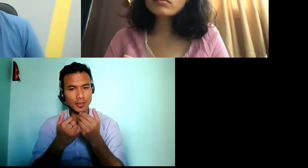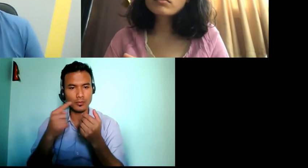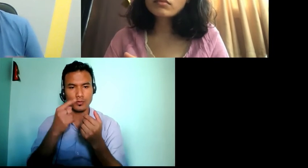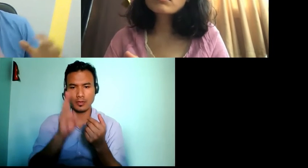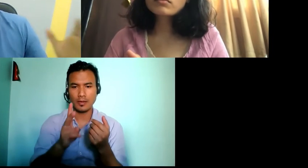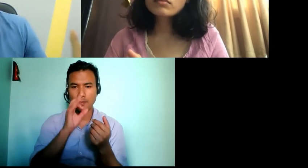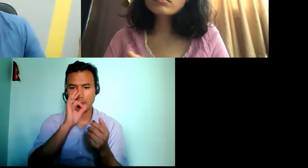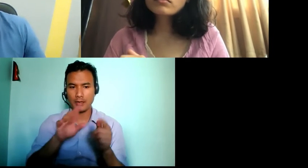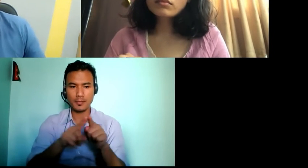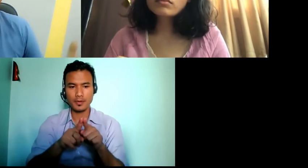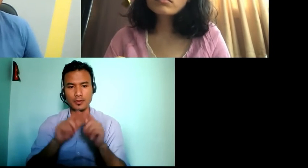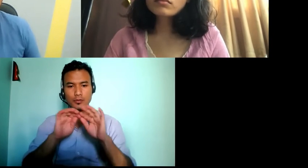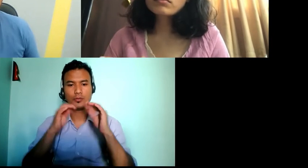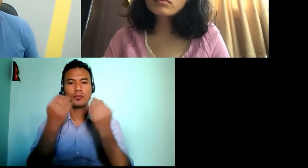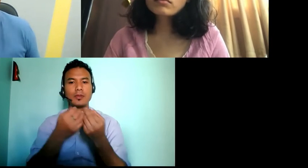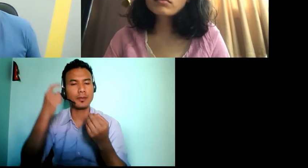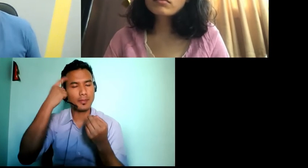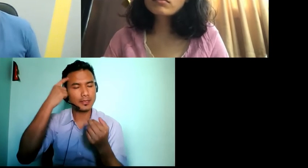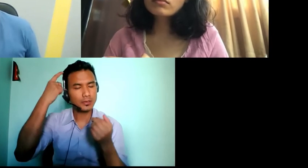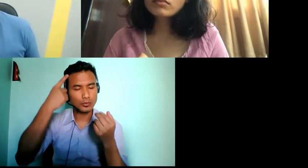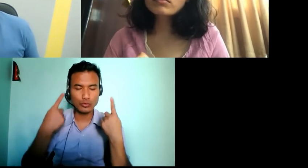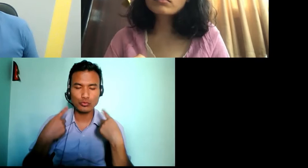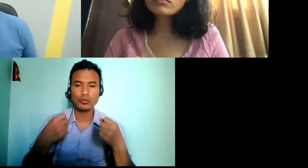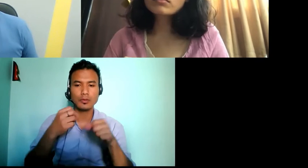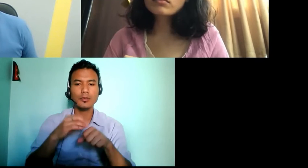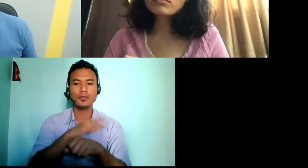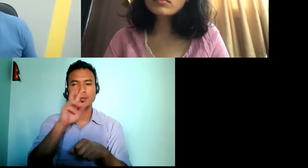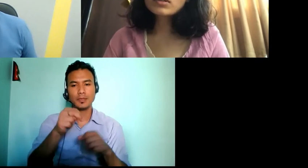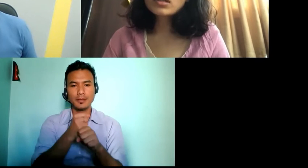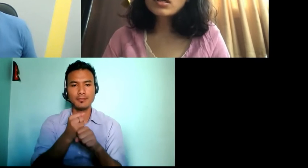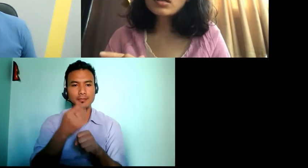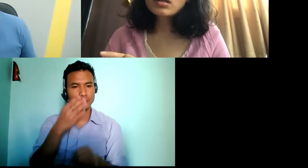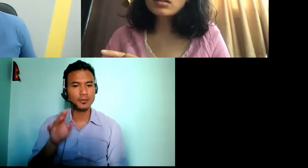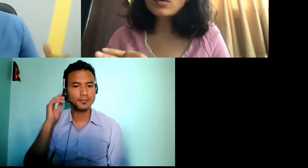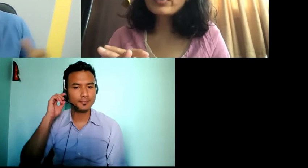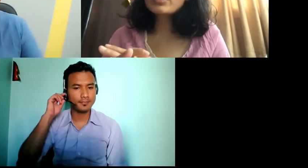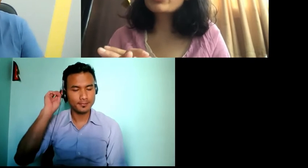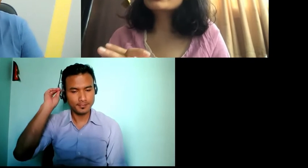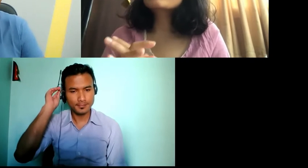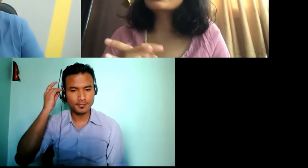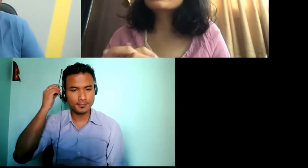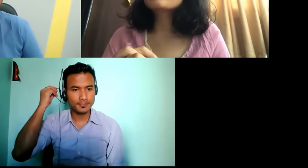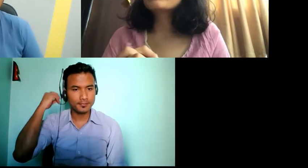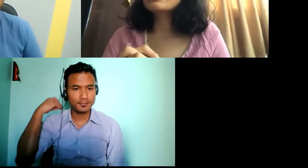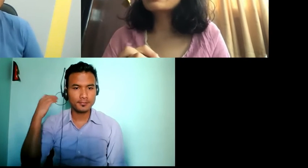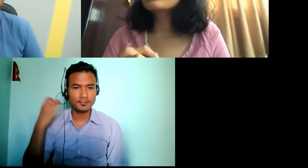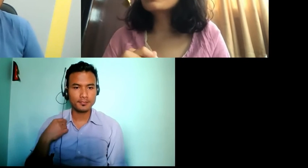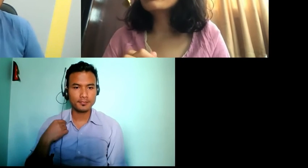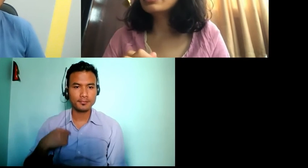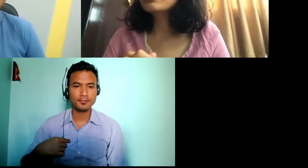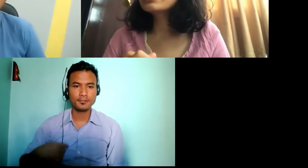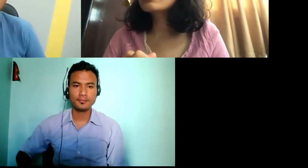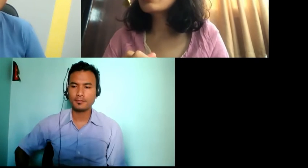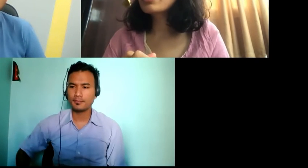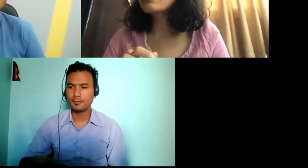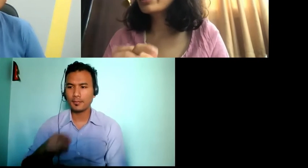नै एउटा कम्युनिटीको मेन्टल हेल्थलाई पनि असर पार्ने खालको पनि धेरै चिजहरू देखेको पाइन्छ. तपाईँले भन्दै गए गर्नु मन